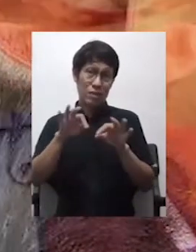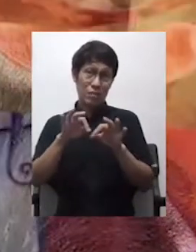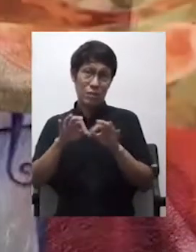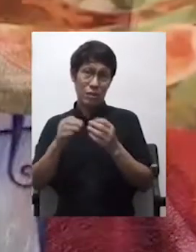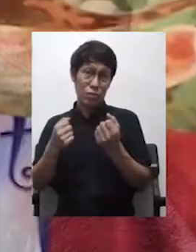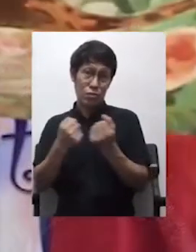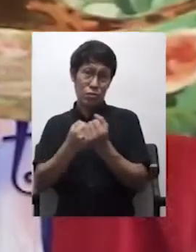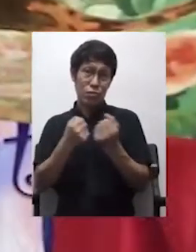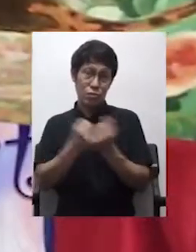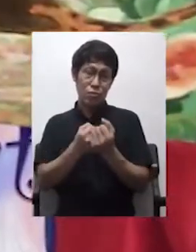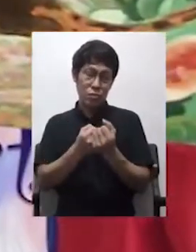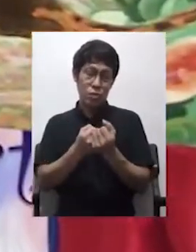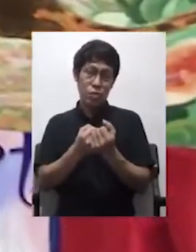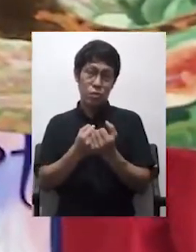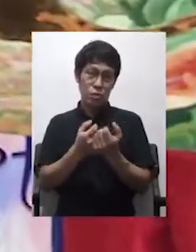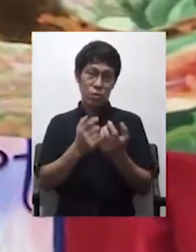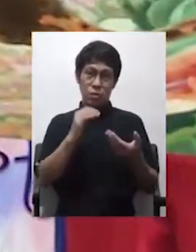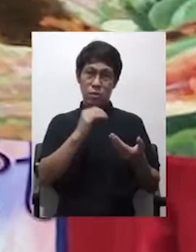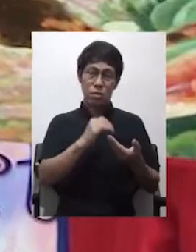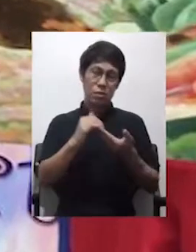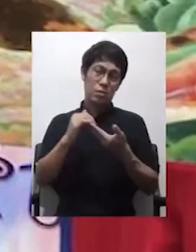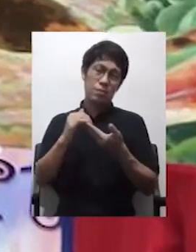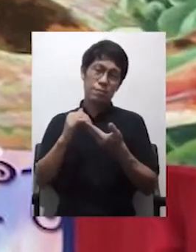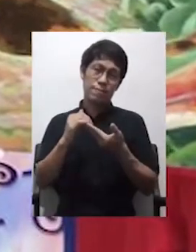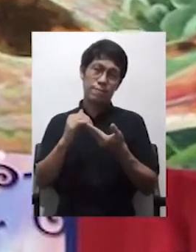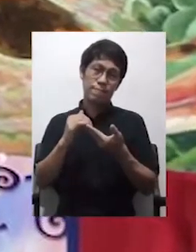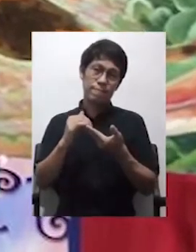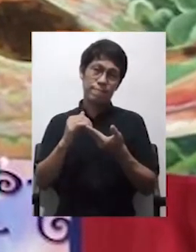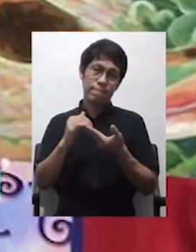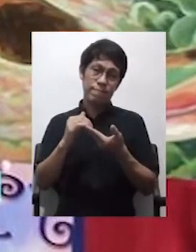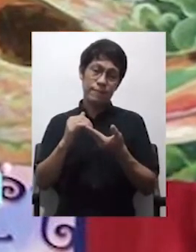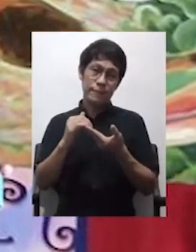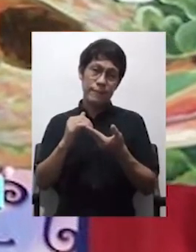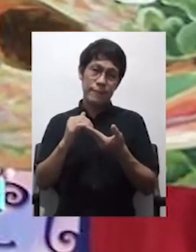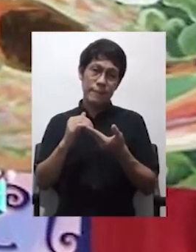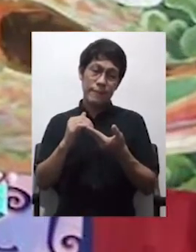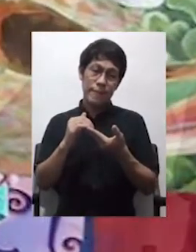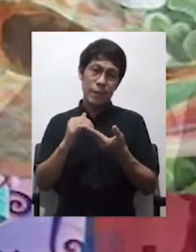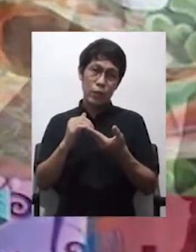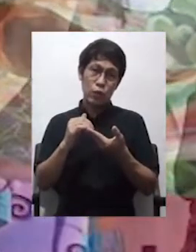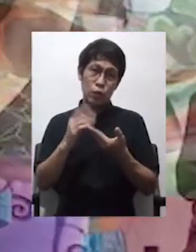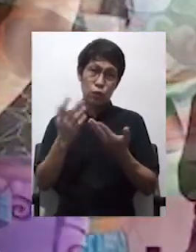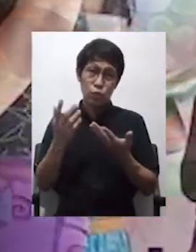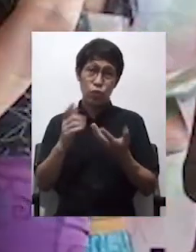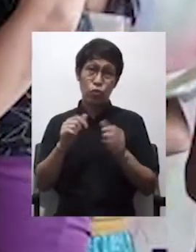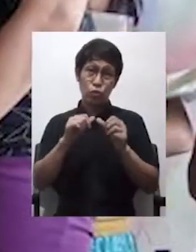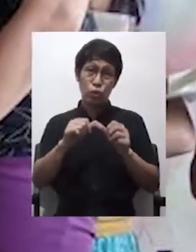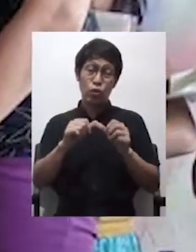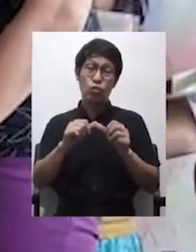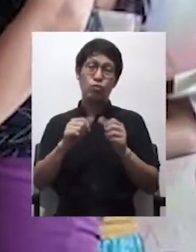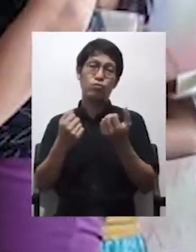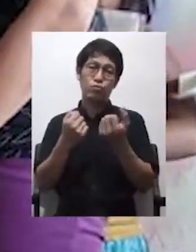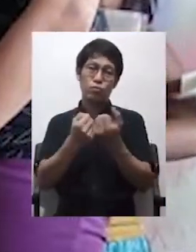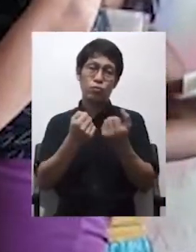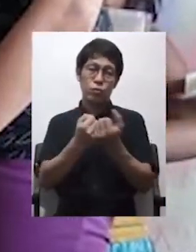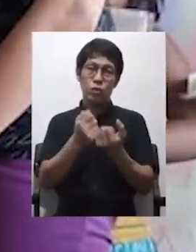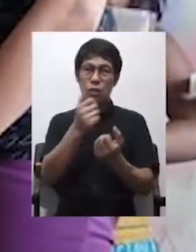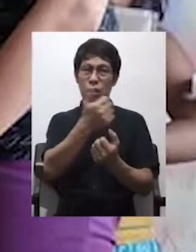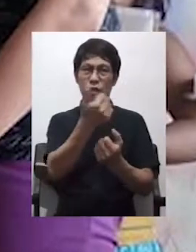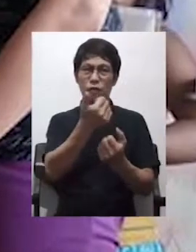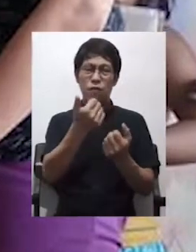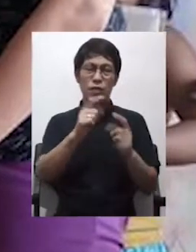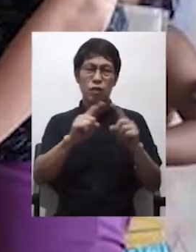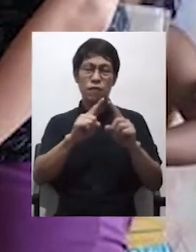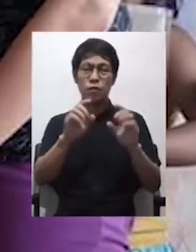kong mahal ko, itong mga nakaraang mga dekada, ay sumusuporta sa mga organisasyon. At itong ating batang kayo,